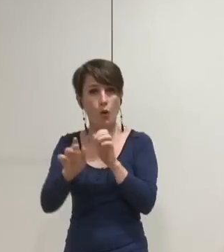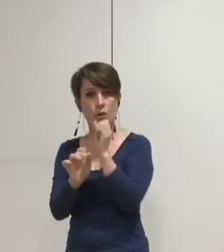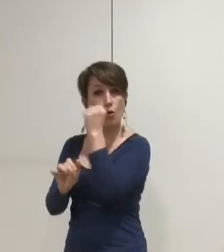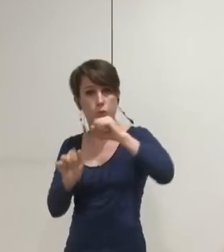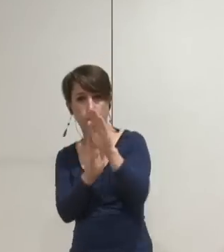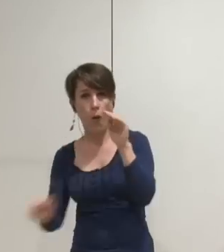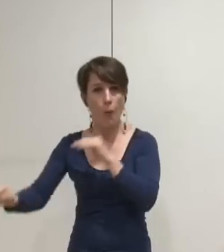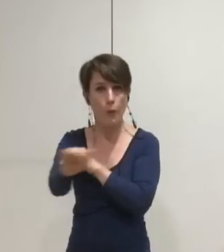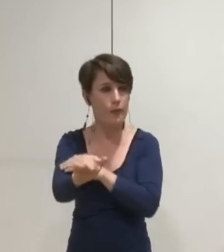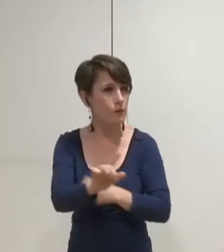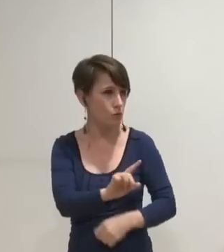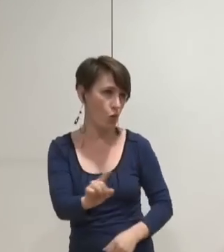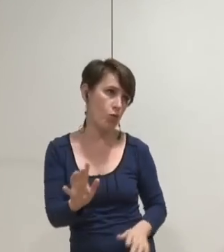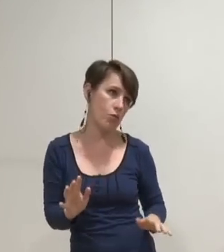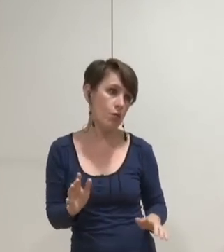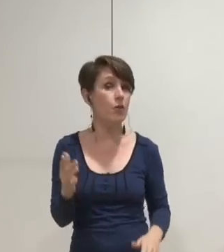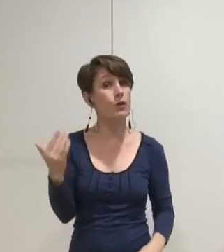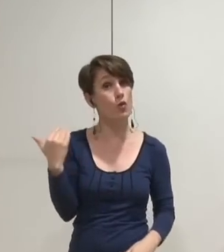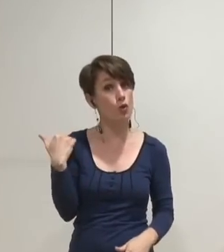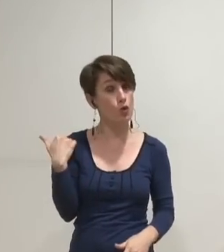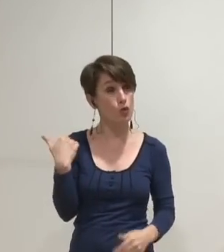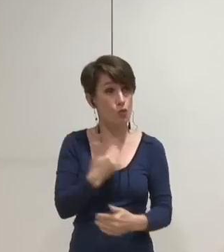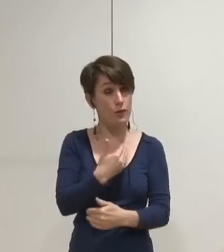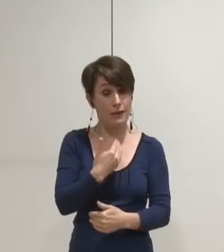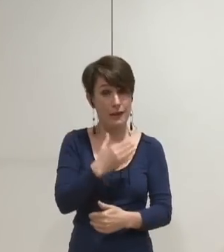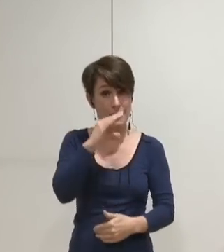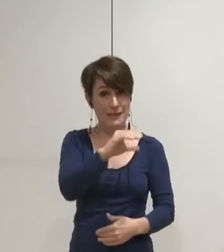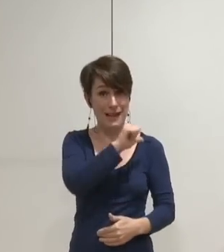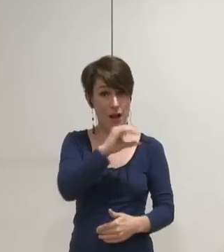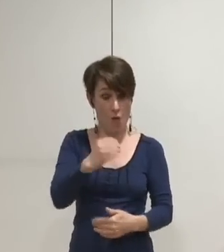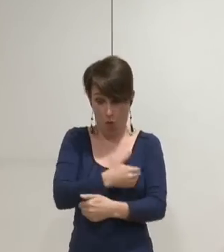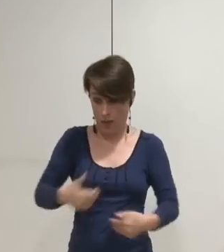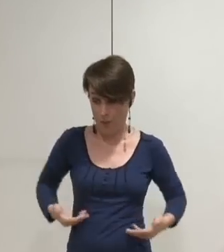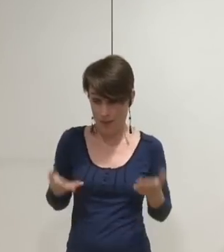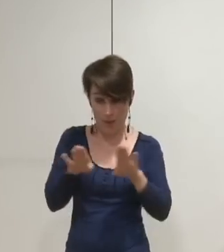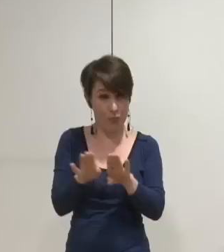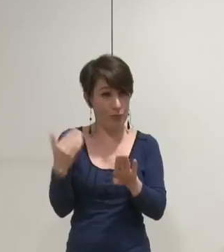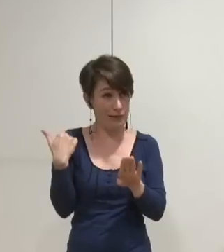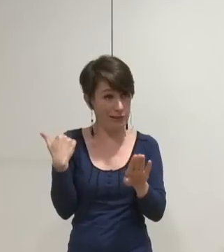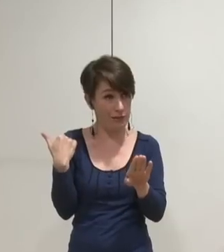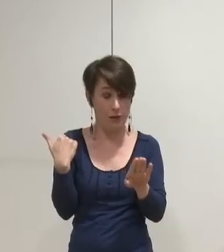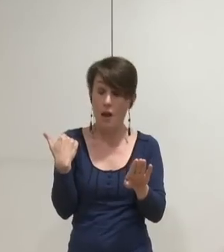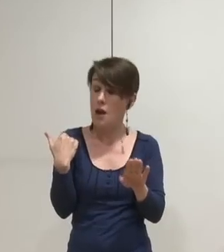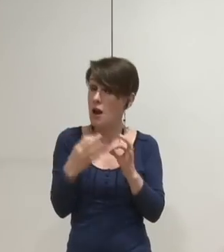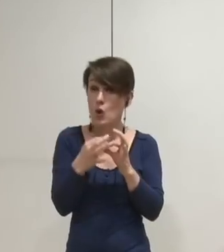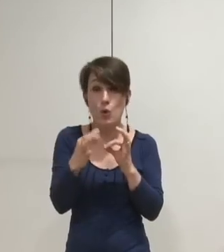la CAO il était clair que GEG ne pouvait conserver